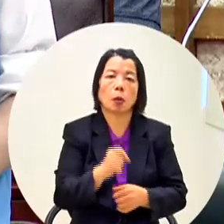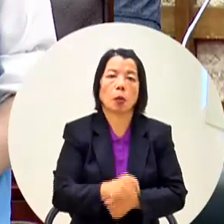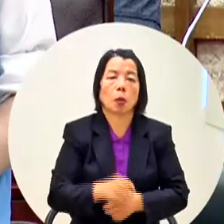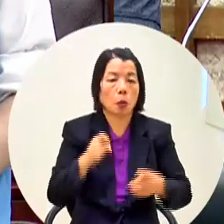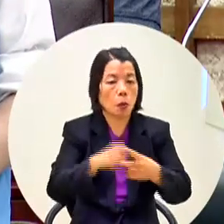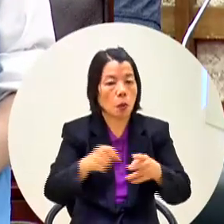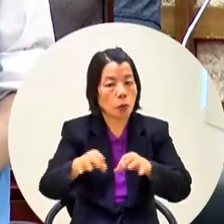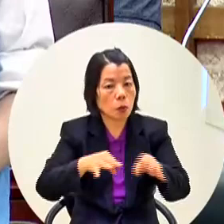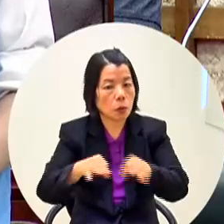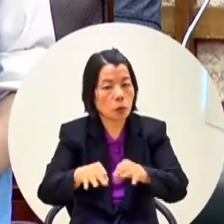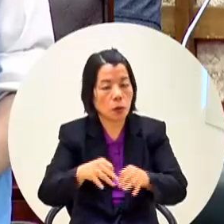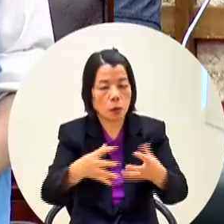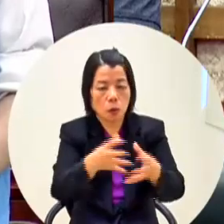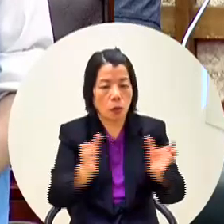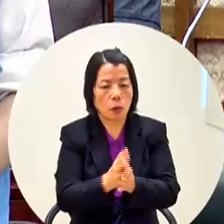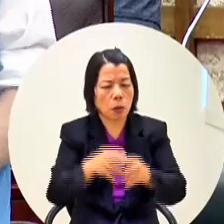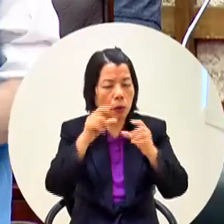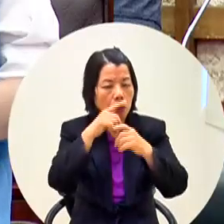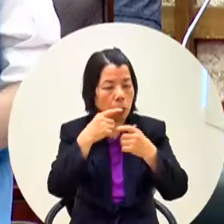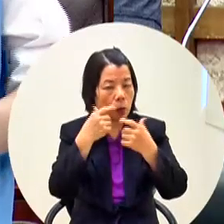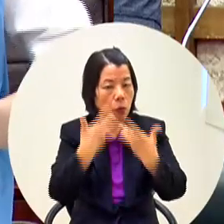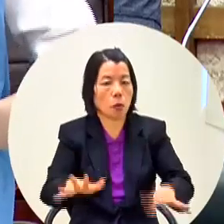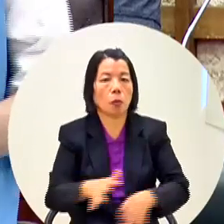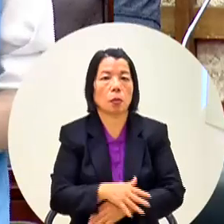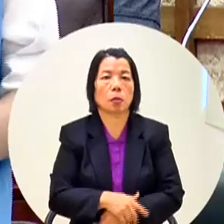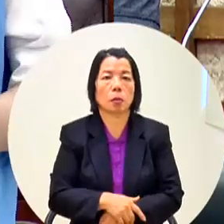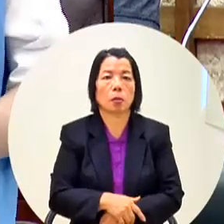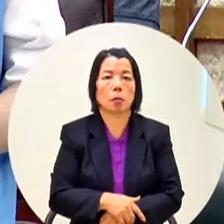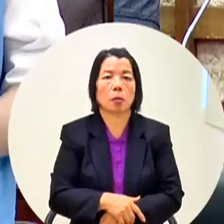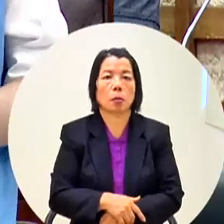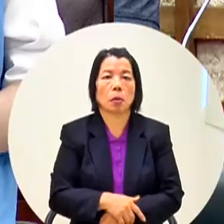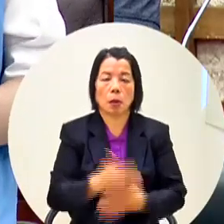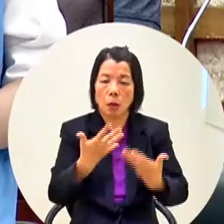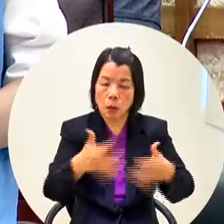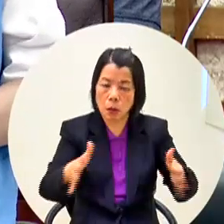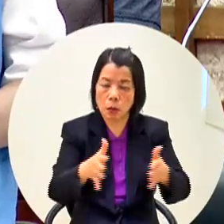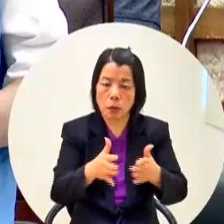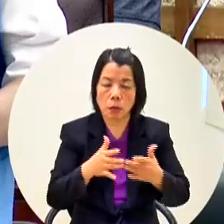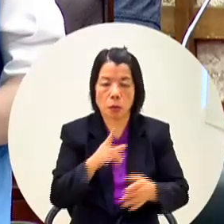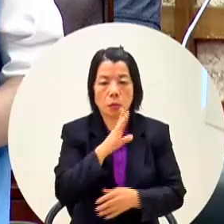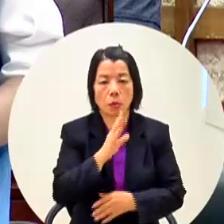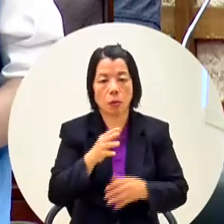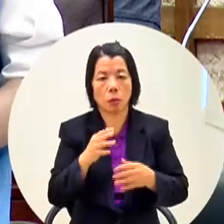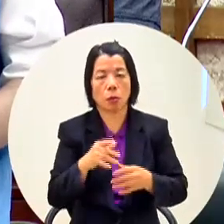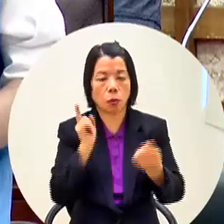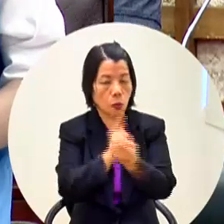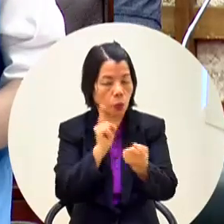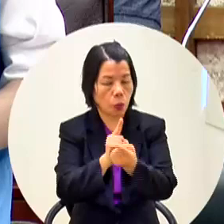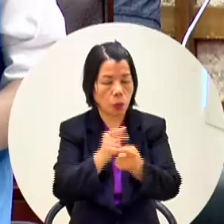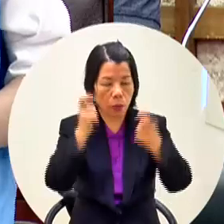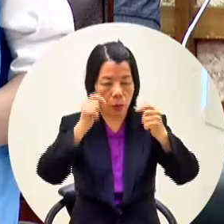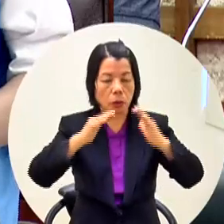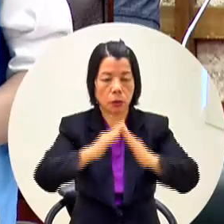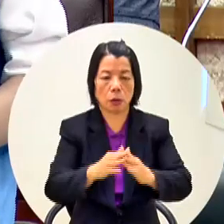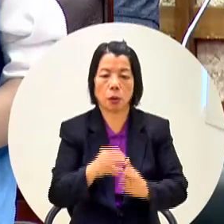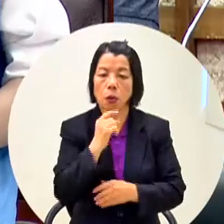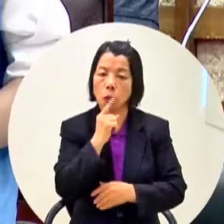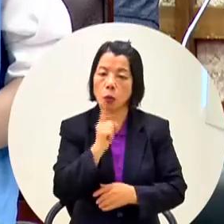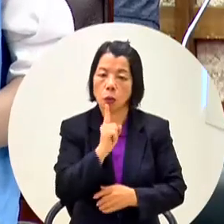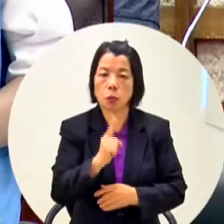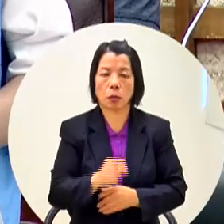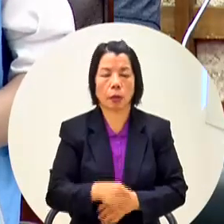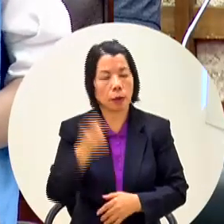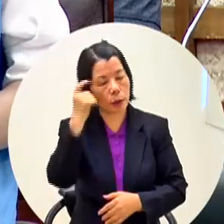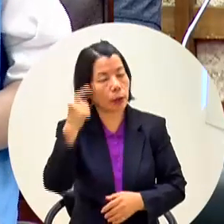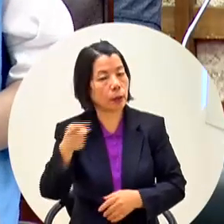多，非常非常的多，很多企业行号对高雄都表达了想来看一